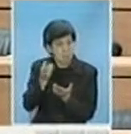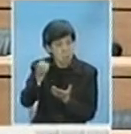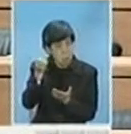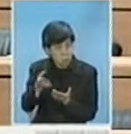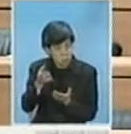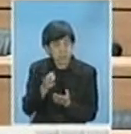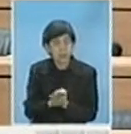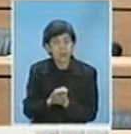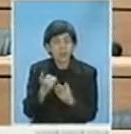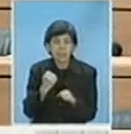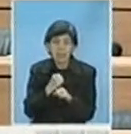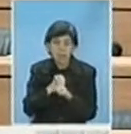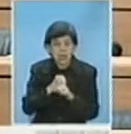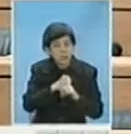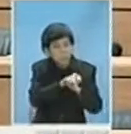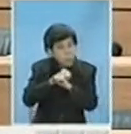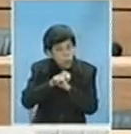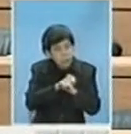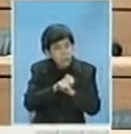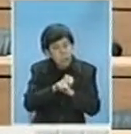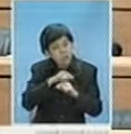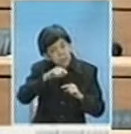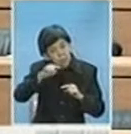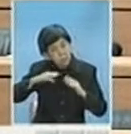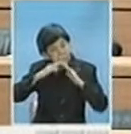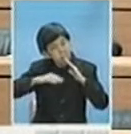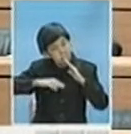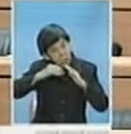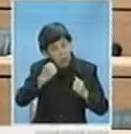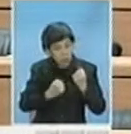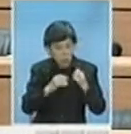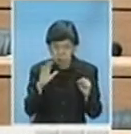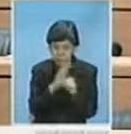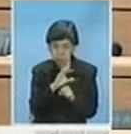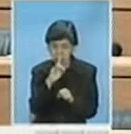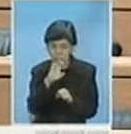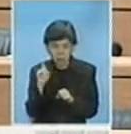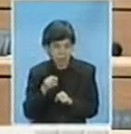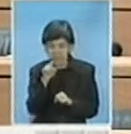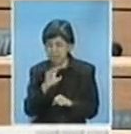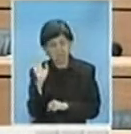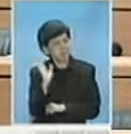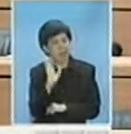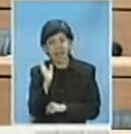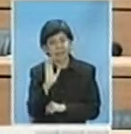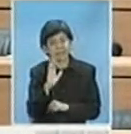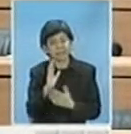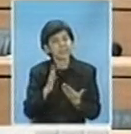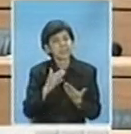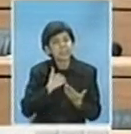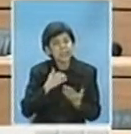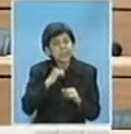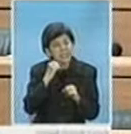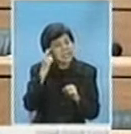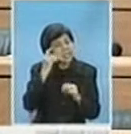แล้วการครอบคลุมความเสียหายจะไม่การันตีให้ 100% เหมือนอดีตที่ผ่านมาแล้วจะควบคุม